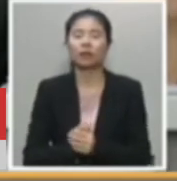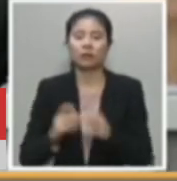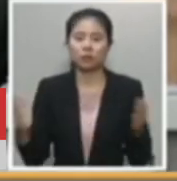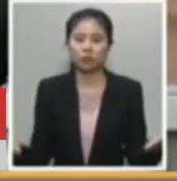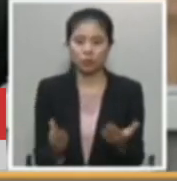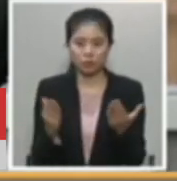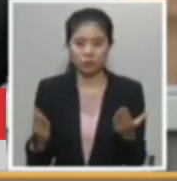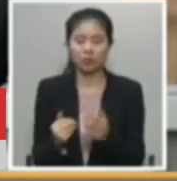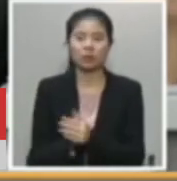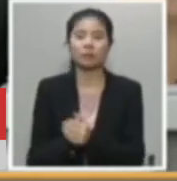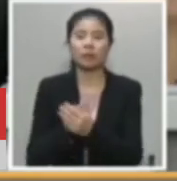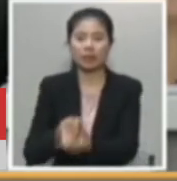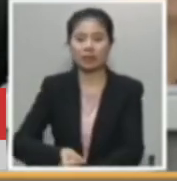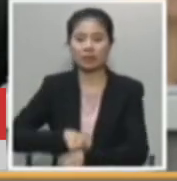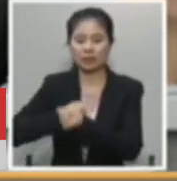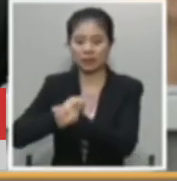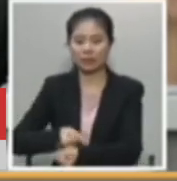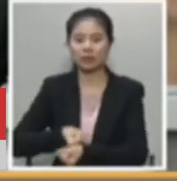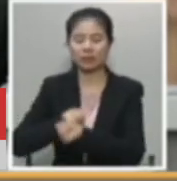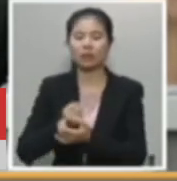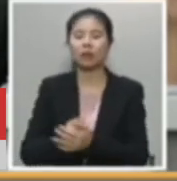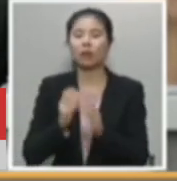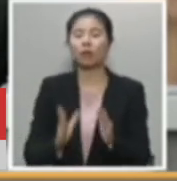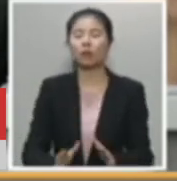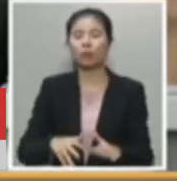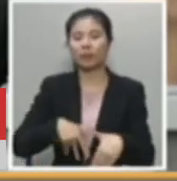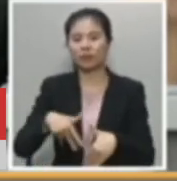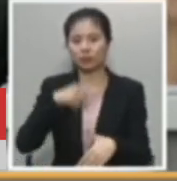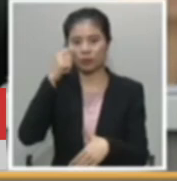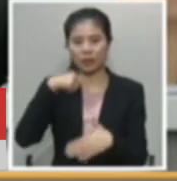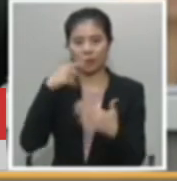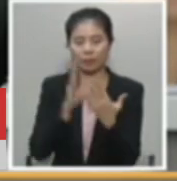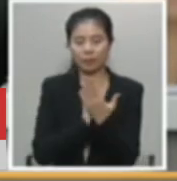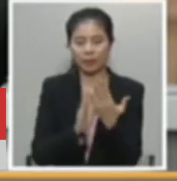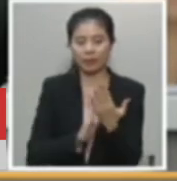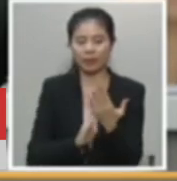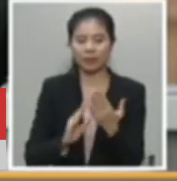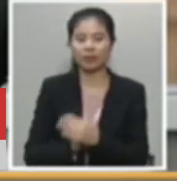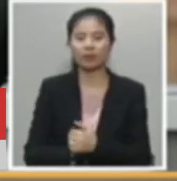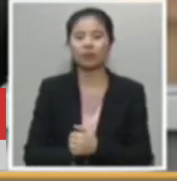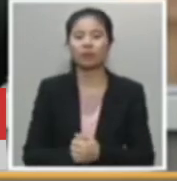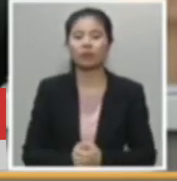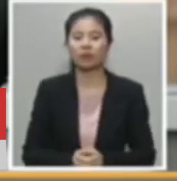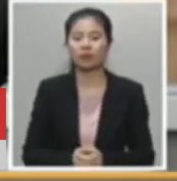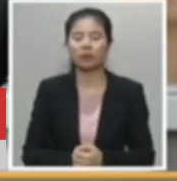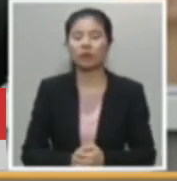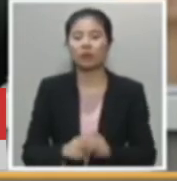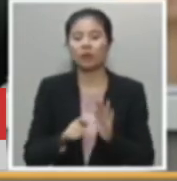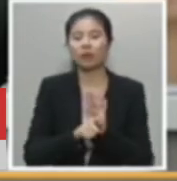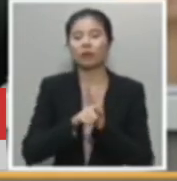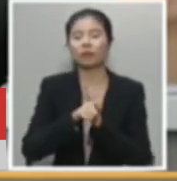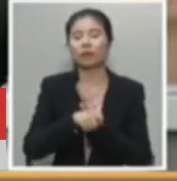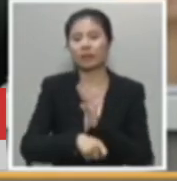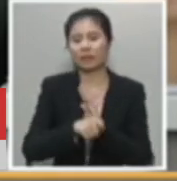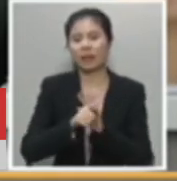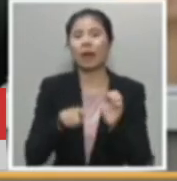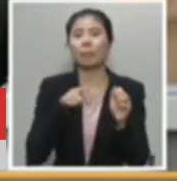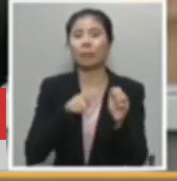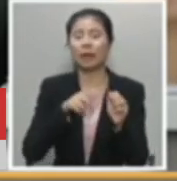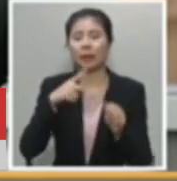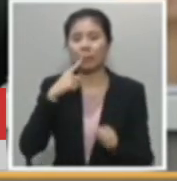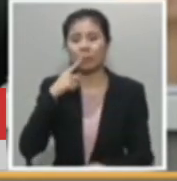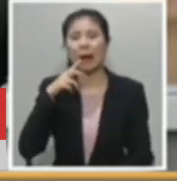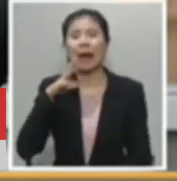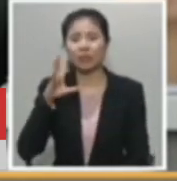ชื่อก็บอกอยู่แล้วครับว่าพี่น้องประชาชนชาวไทยทั้งประเทศโดยเฉพาะพี่น้องชาวอำเภอปากช่องจังหวัดนครราชสีมา